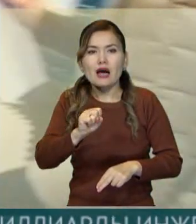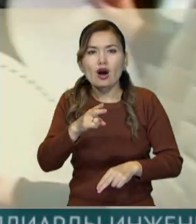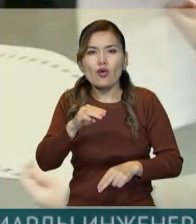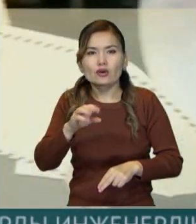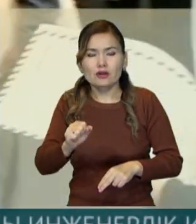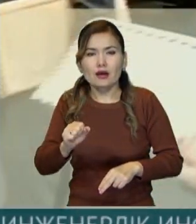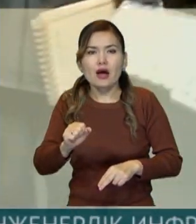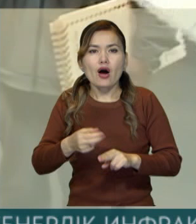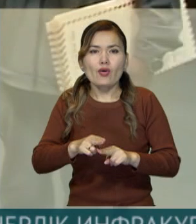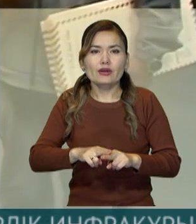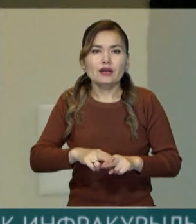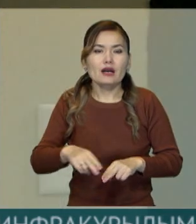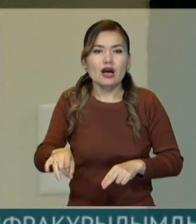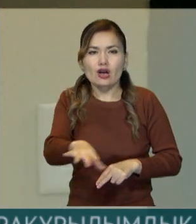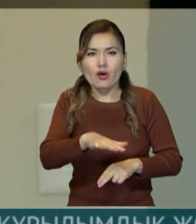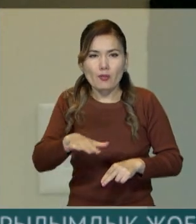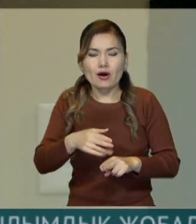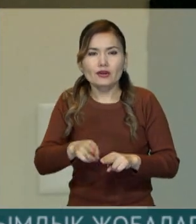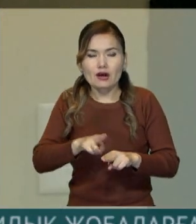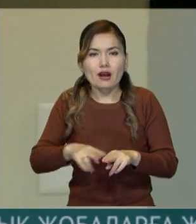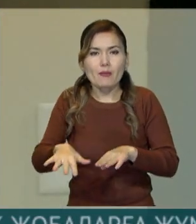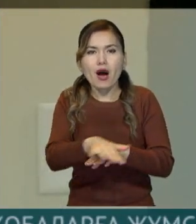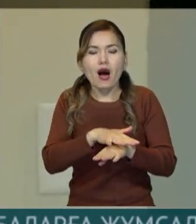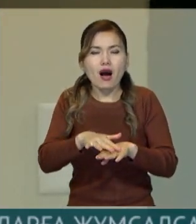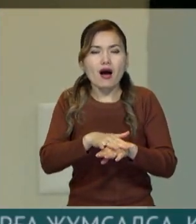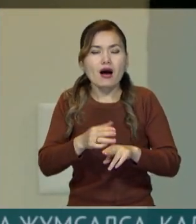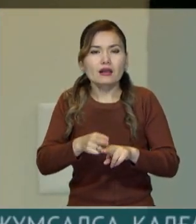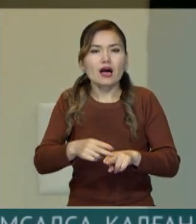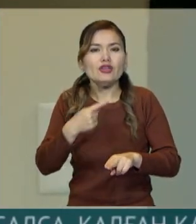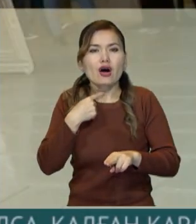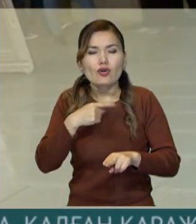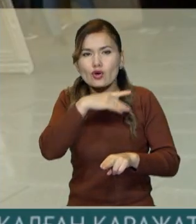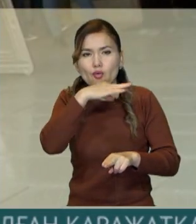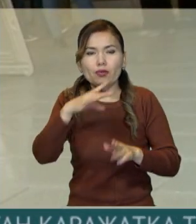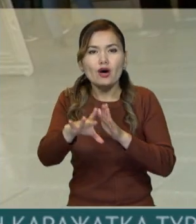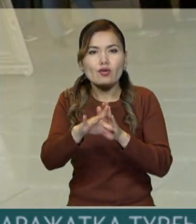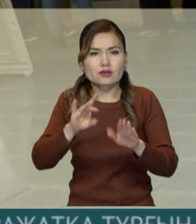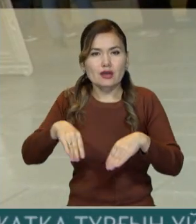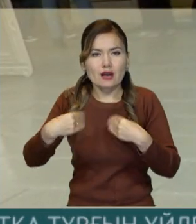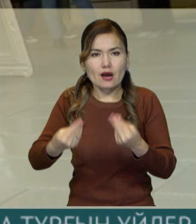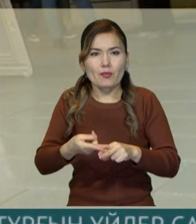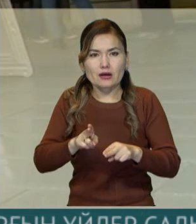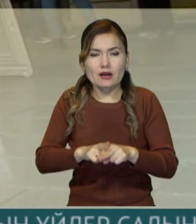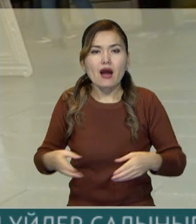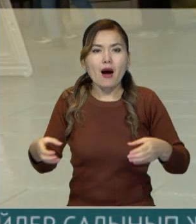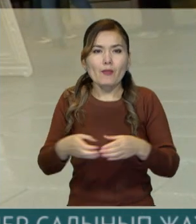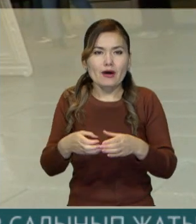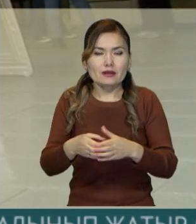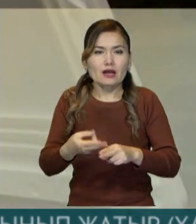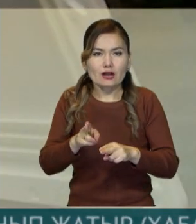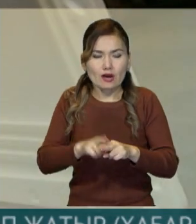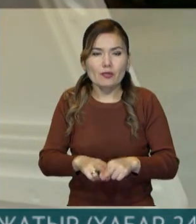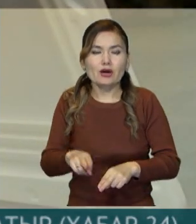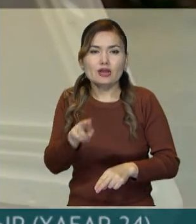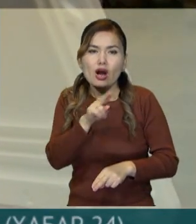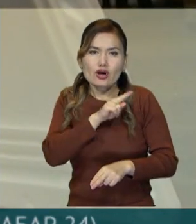Флорида және Индианада республикалықтар басымдыққа ие болды. Сарапшылар бұл жолғы сайлауда билік басындағы партияның